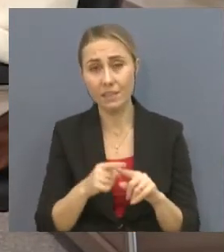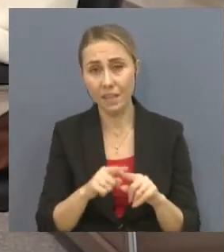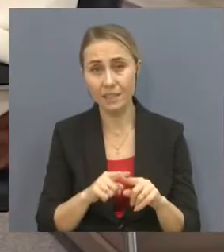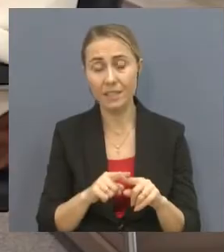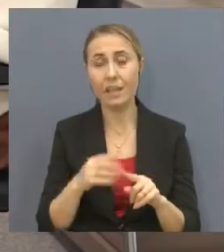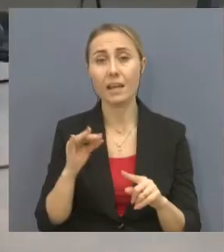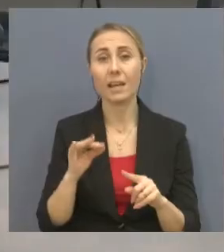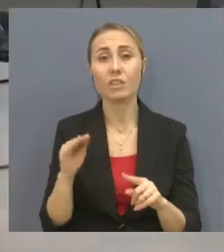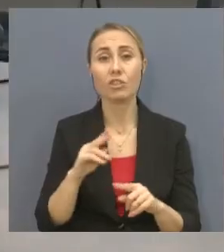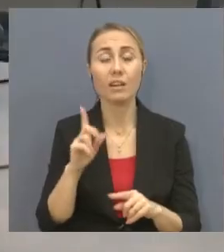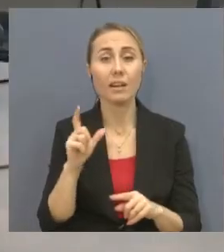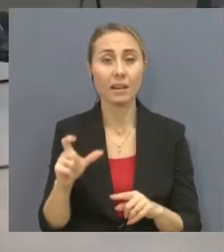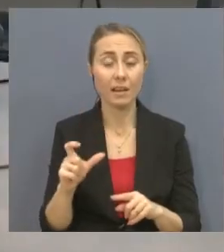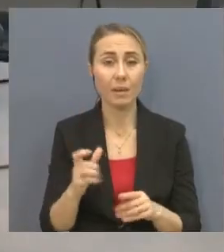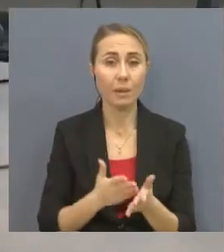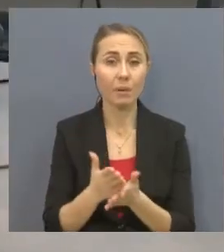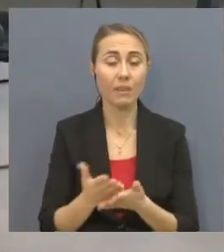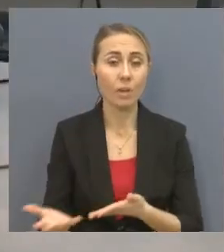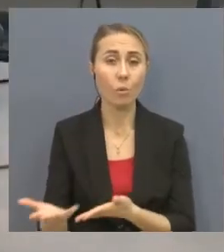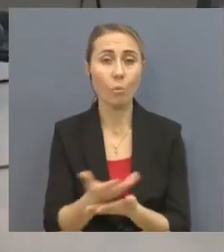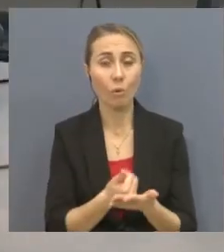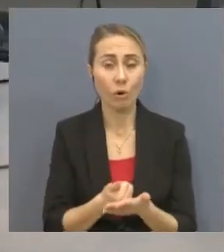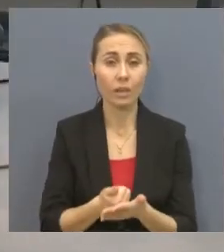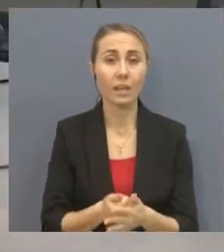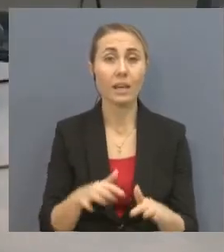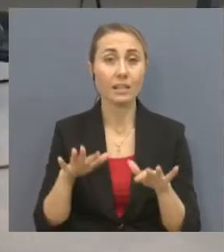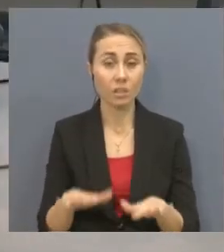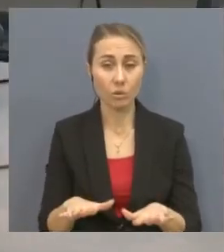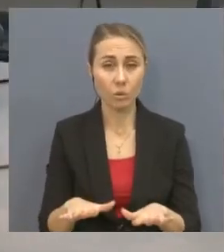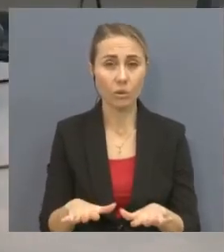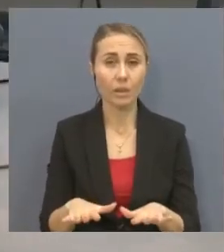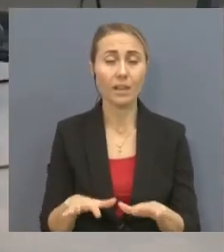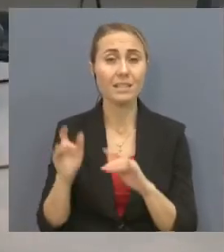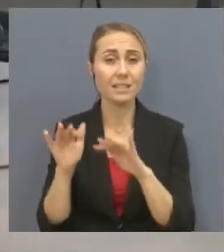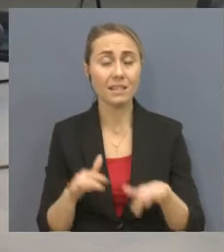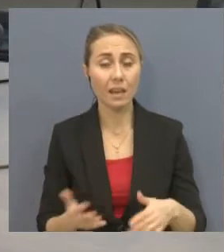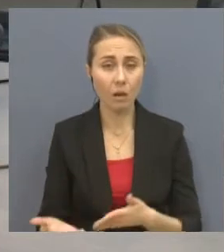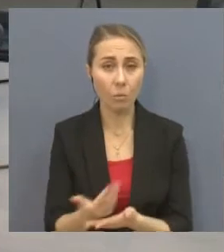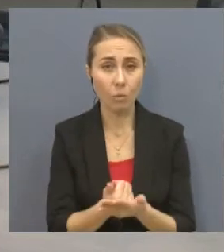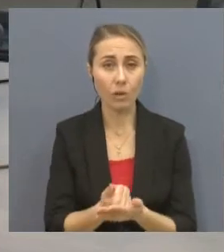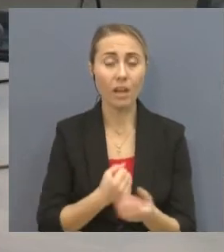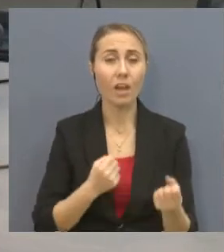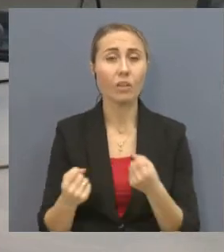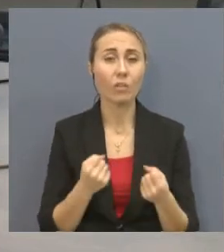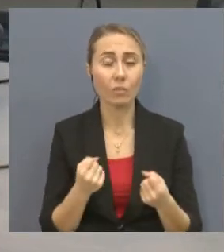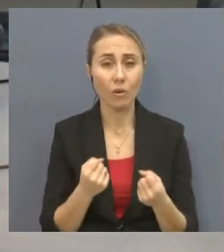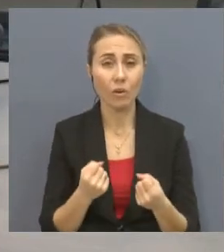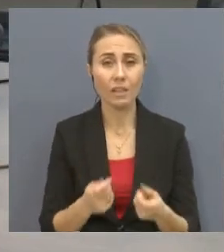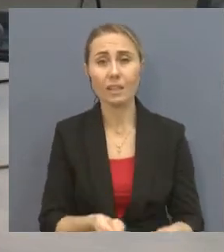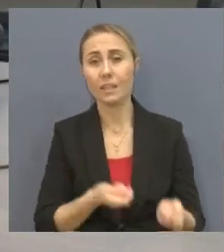по направлению уборки территорий снега уборки твердо вывоз твердых бытовых